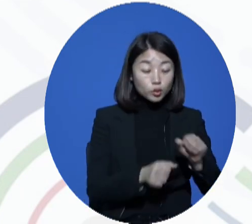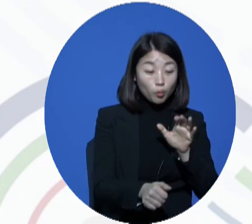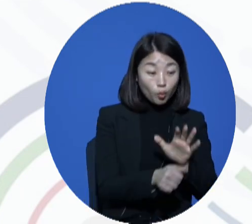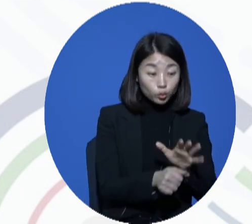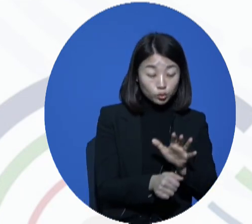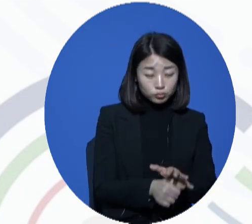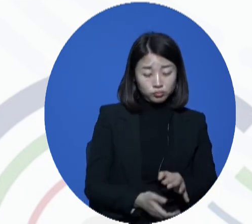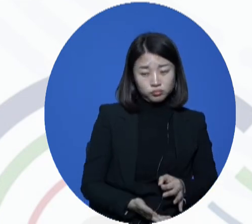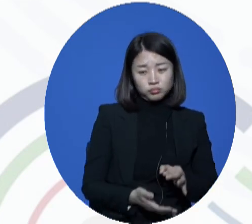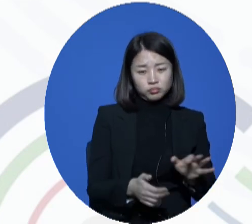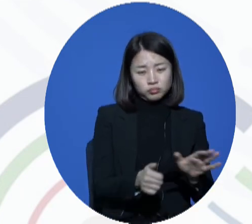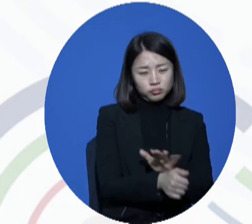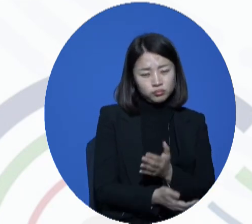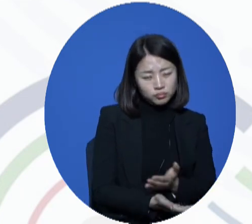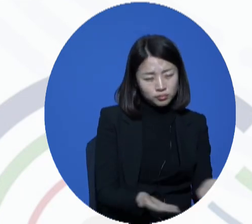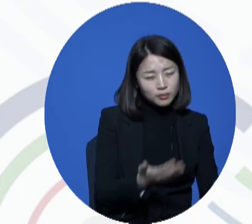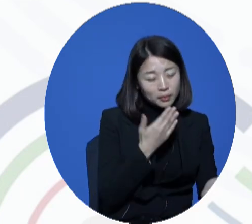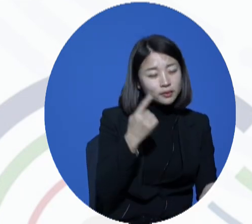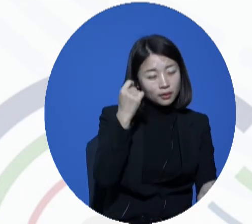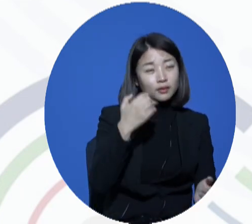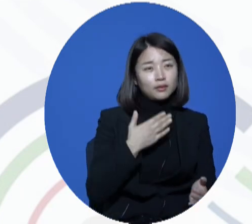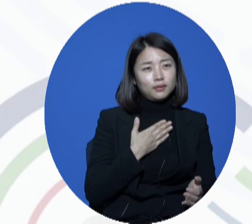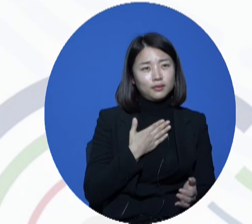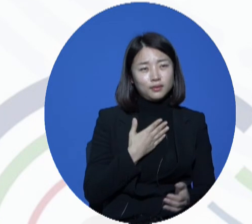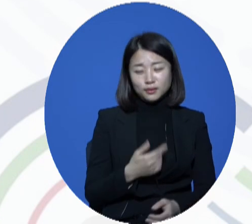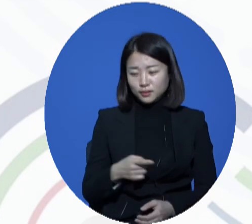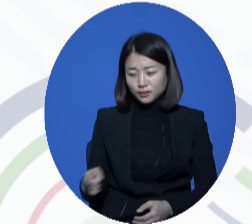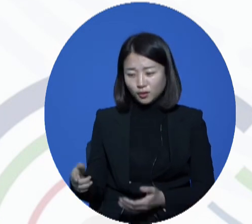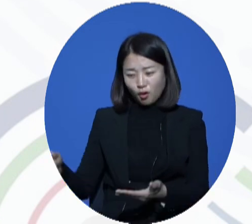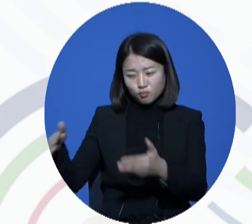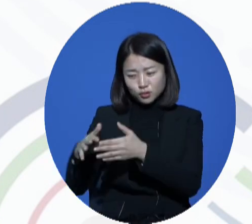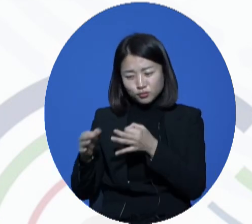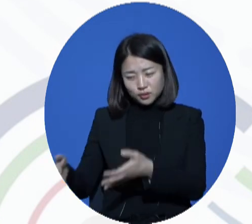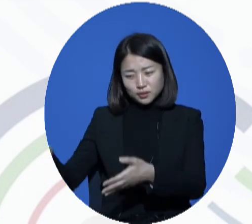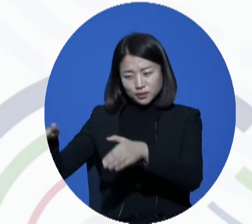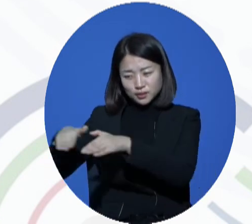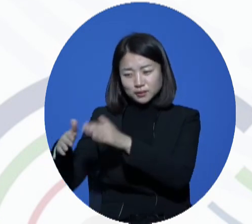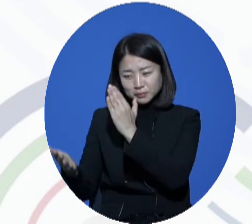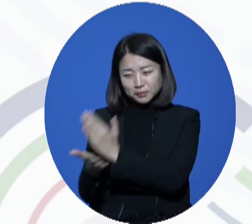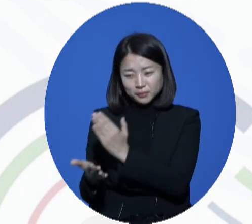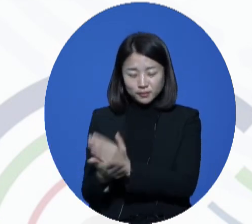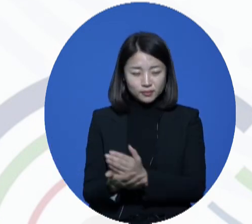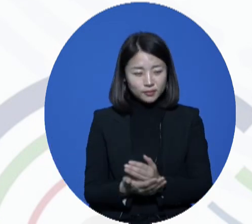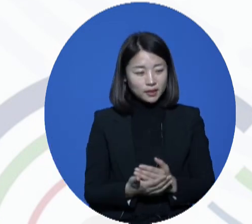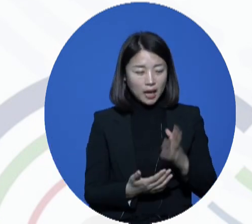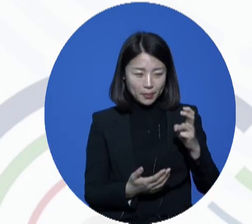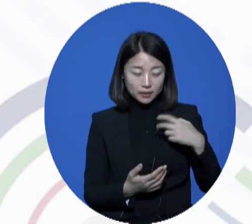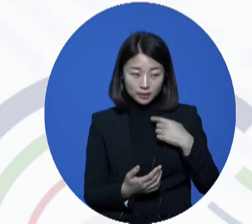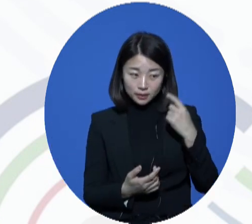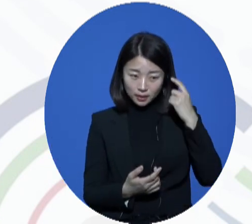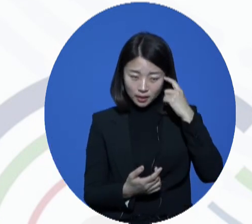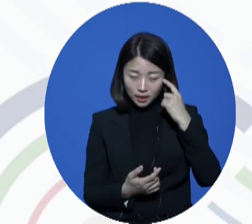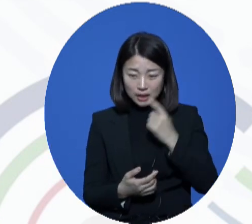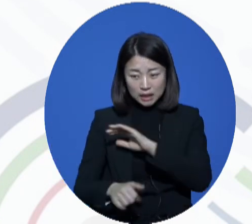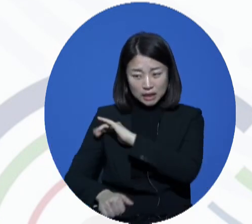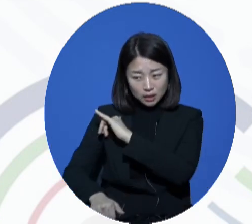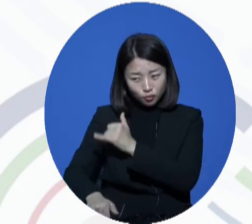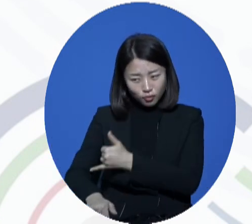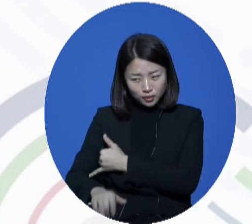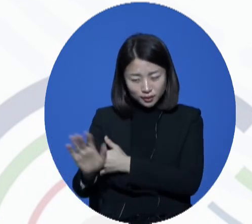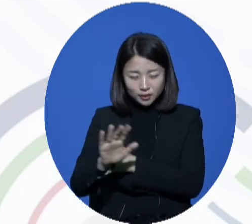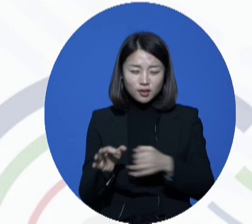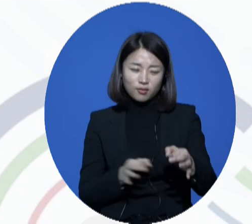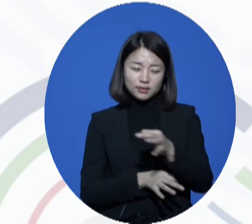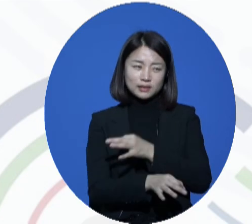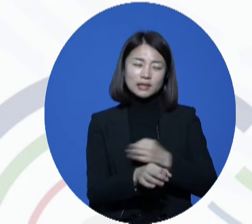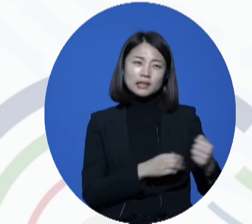보조를 충분히 제공할 수 있을 것이다라고 보고 있습니다. 그렇기 때문에 이것은 인권의 문제라기보다는 경제성의 문제도 있습니다. 이런